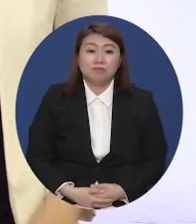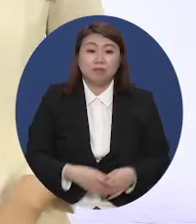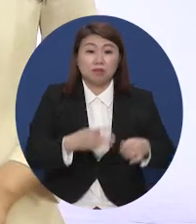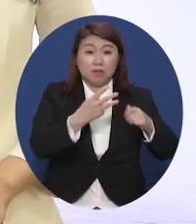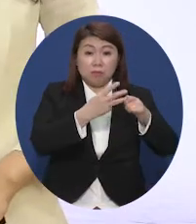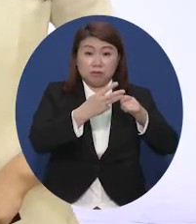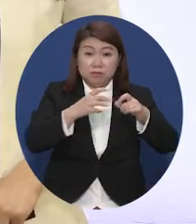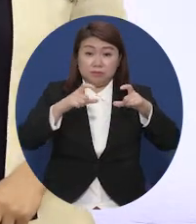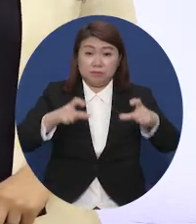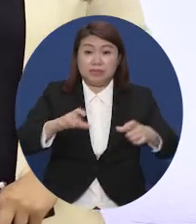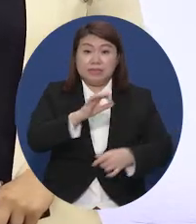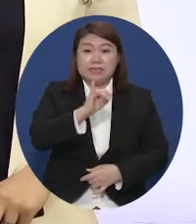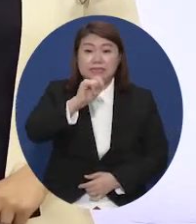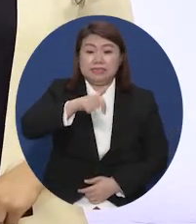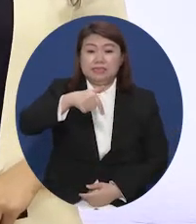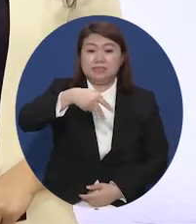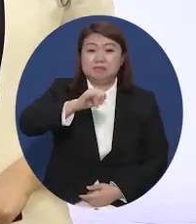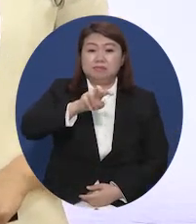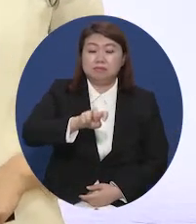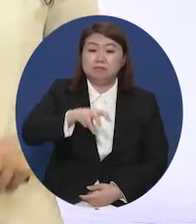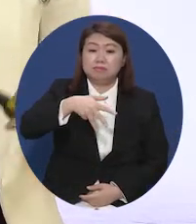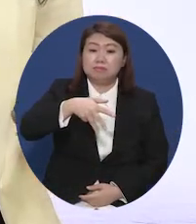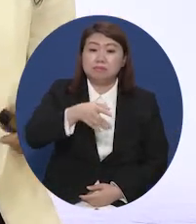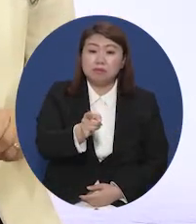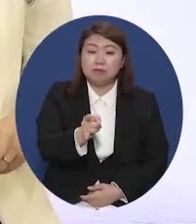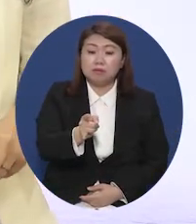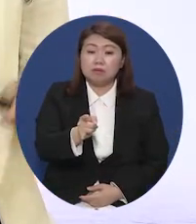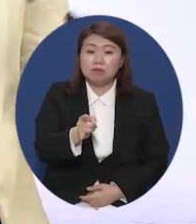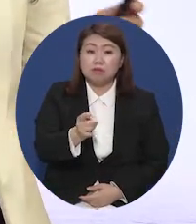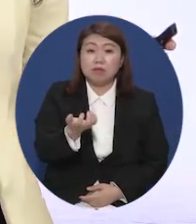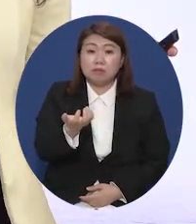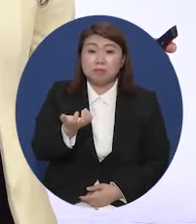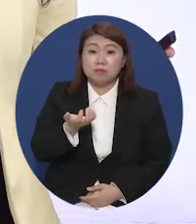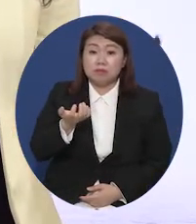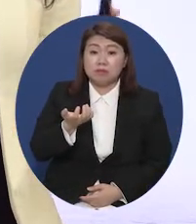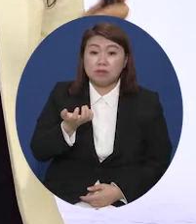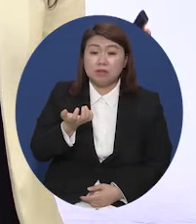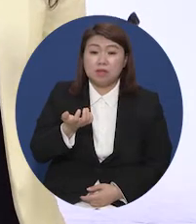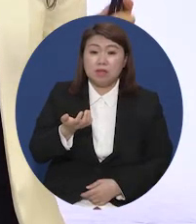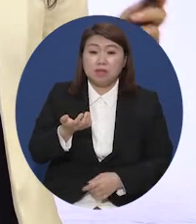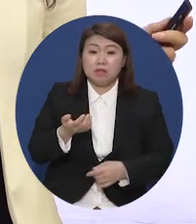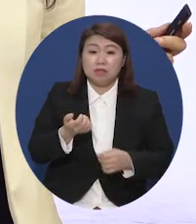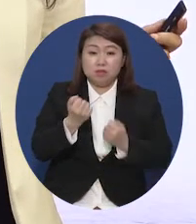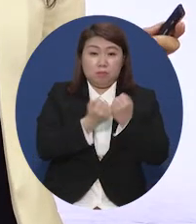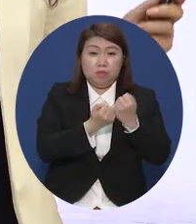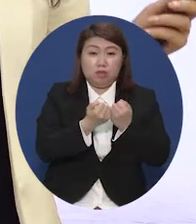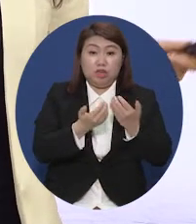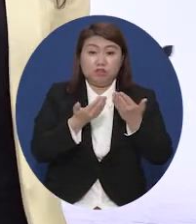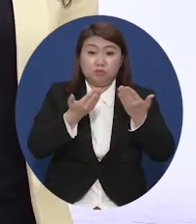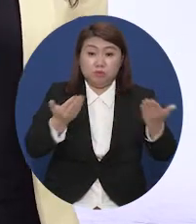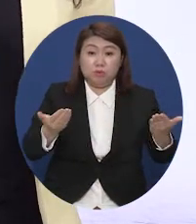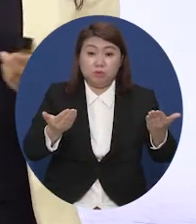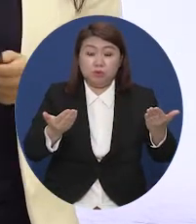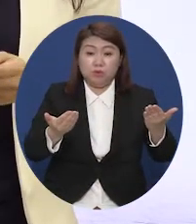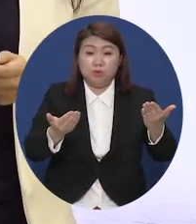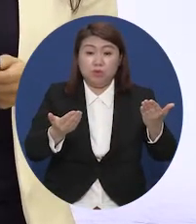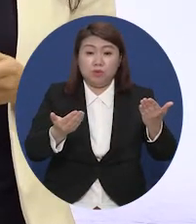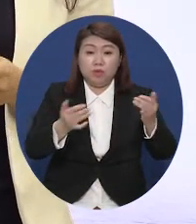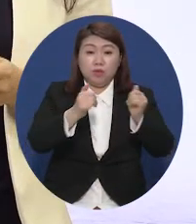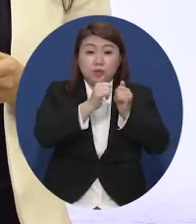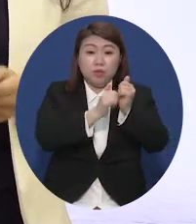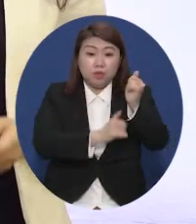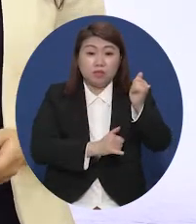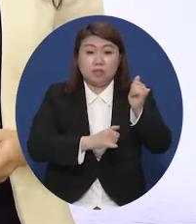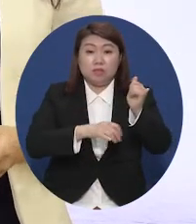세 번째 도시입니다 익심체인데요 익심체는 앞서서 살펴봤던 끼리고와 띠깔, 마야 고전기